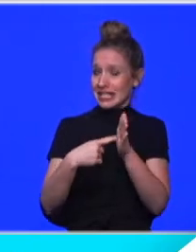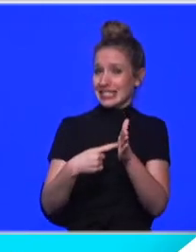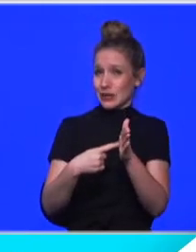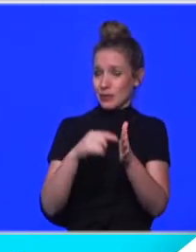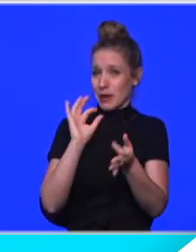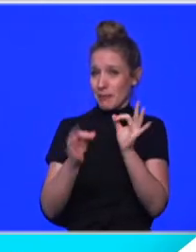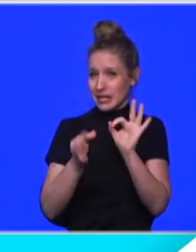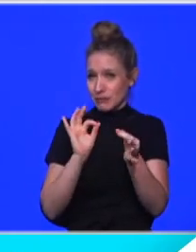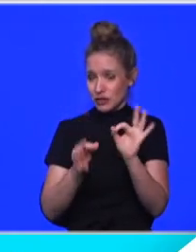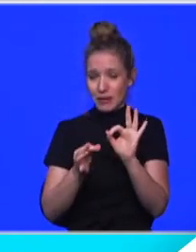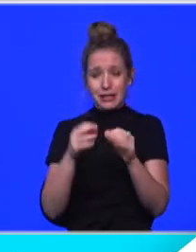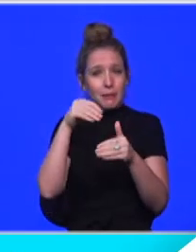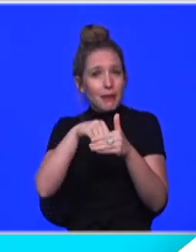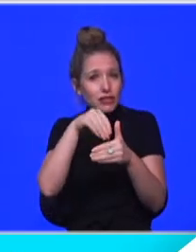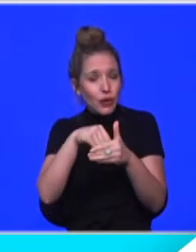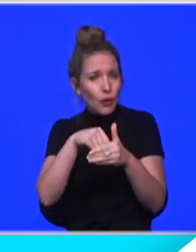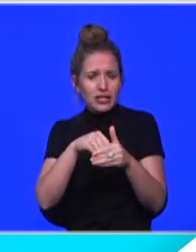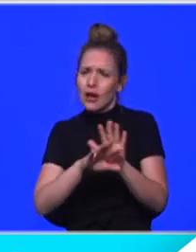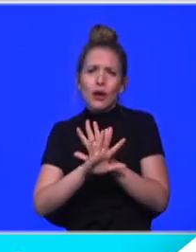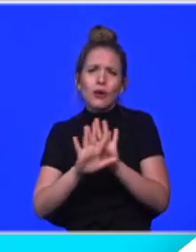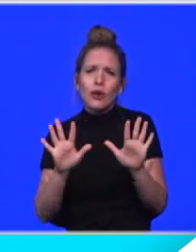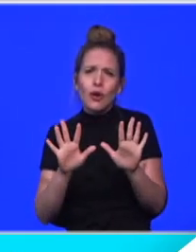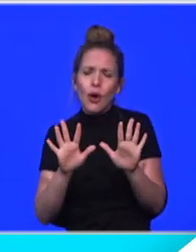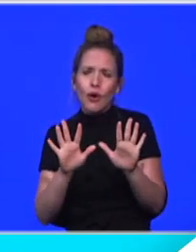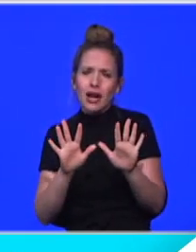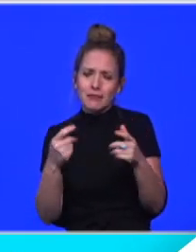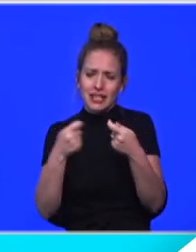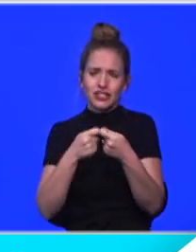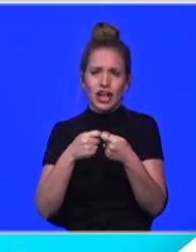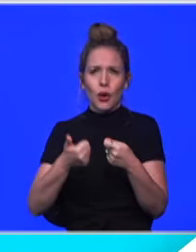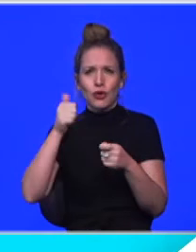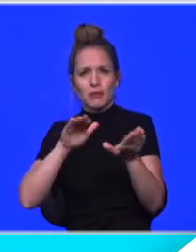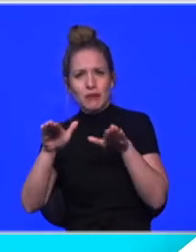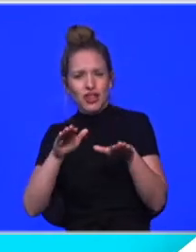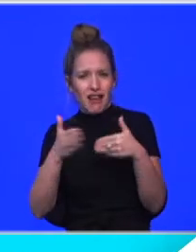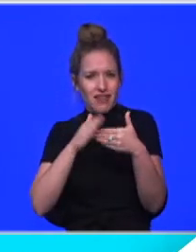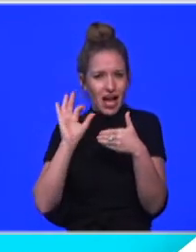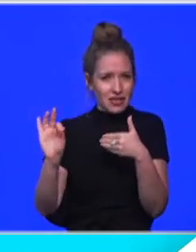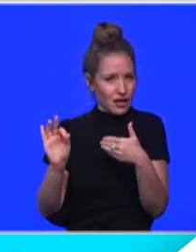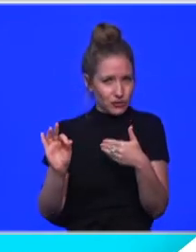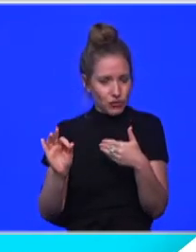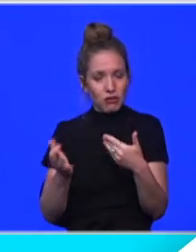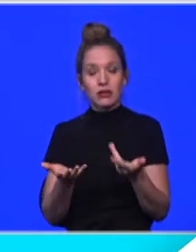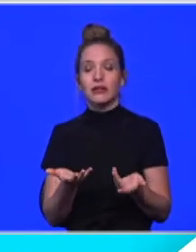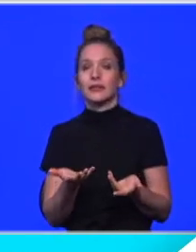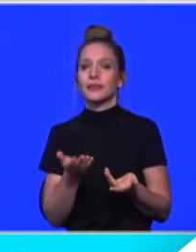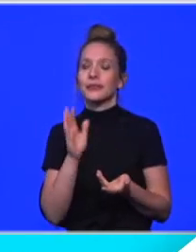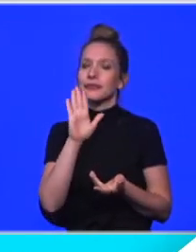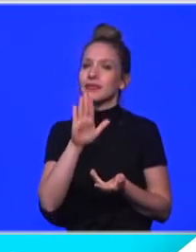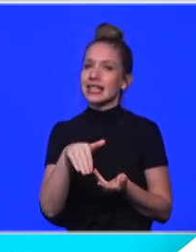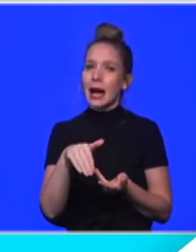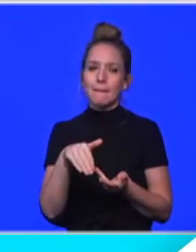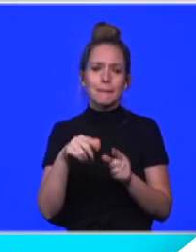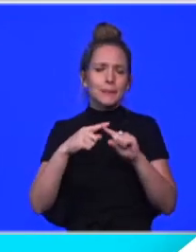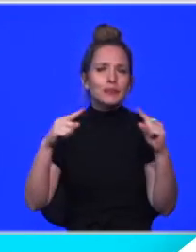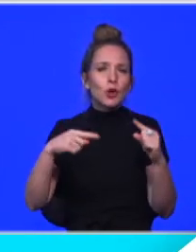ישועה בתוכן, לאו דווקא בהקשר של ראש הממשלה ורעייתו, ואם אנחנו מדברים על איזה שהם